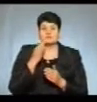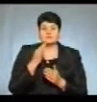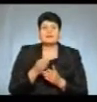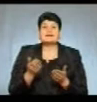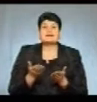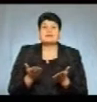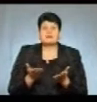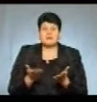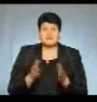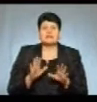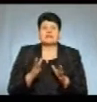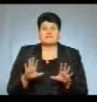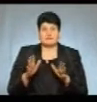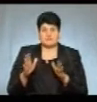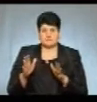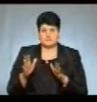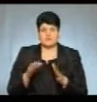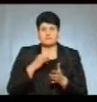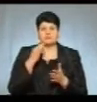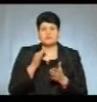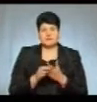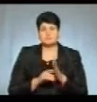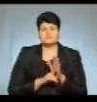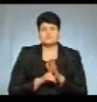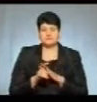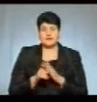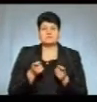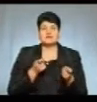яка? І в яких випадках? Відповідальність наступає лише